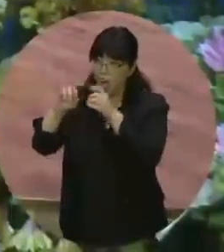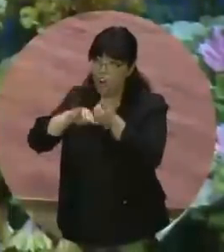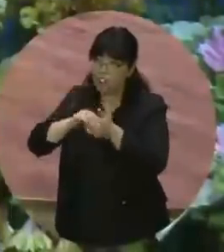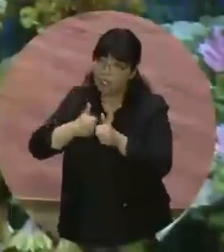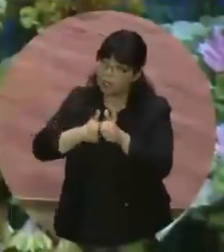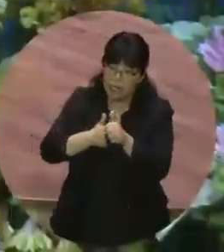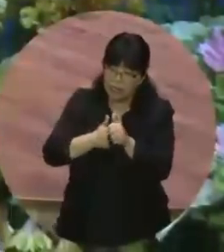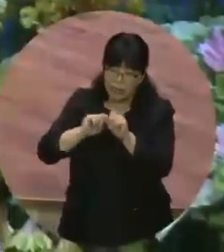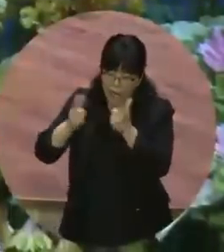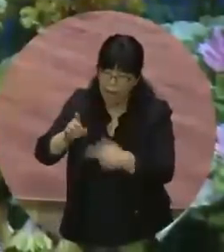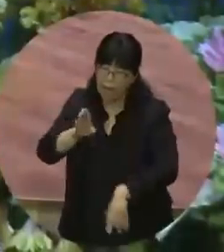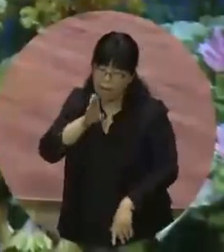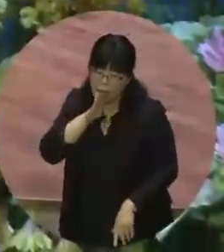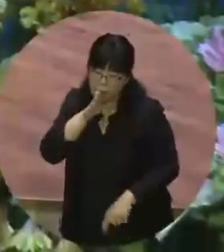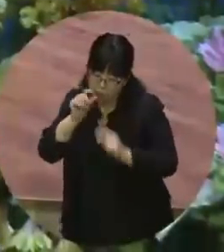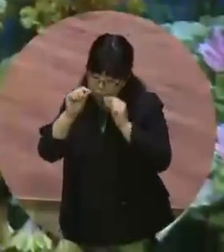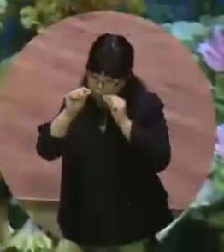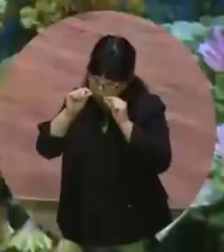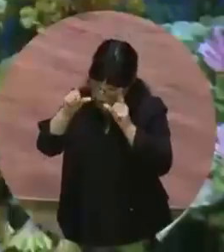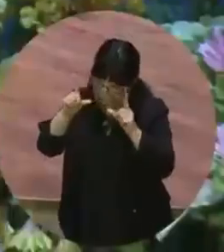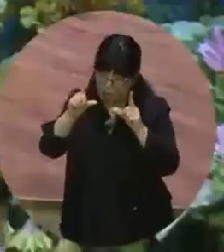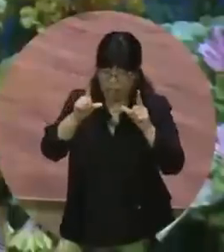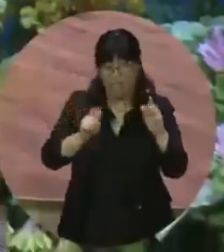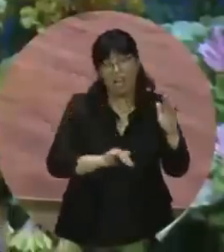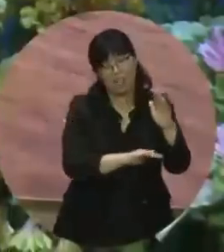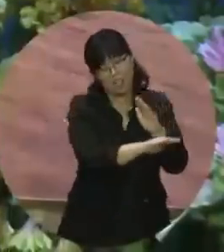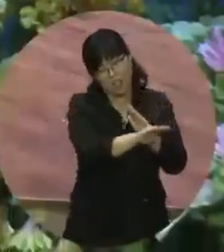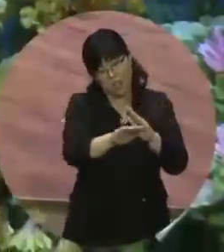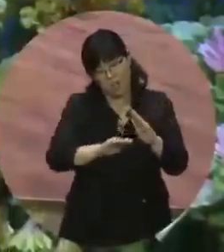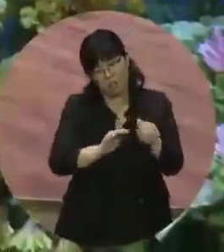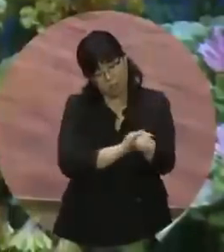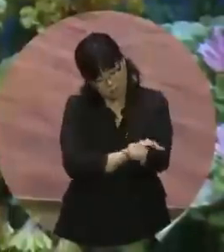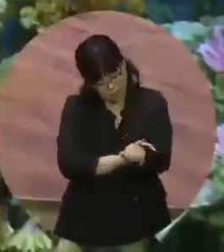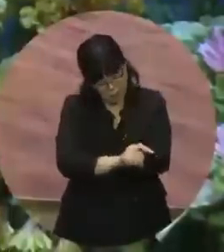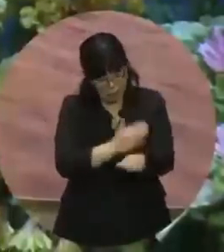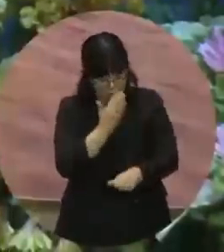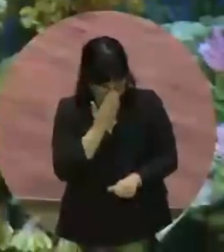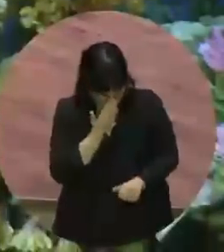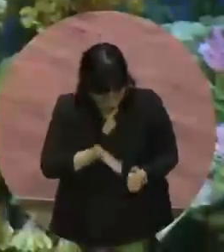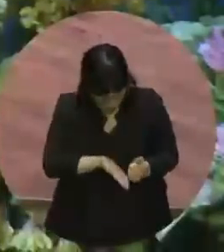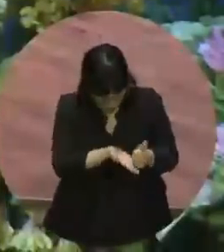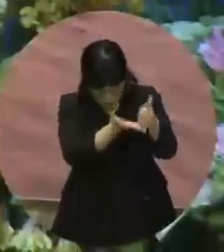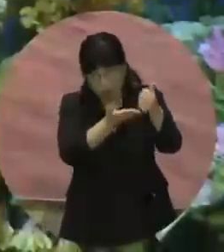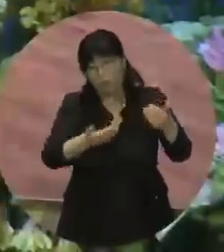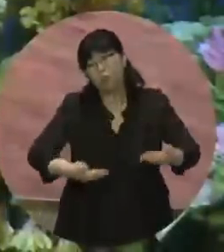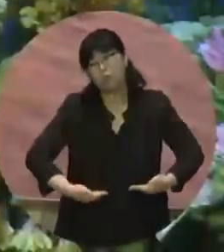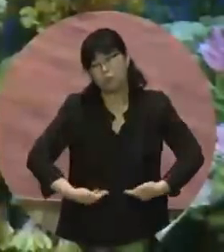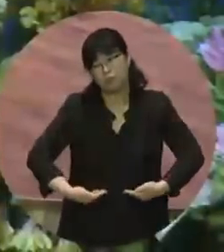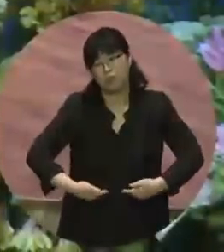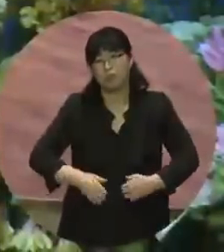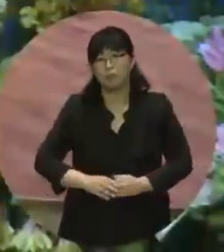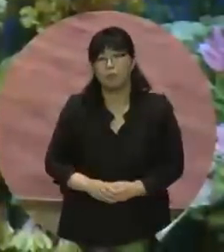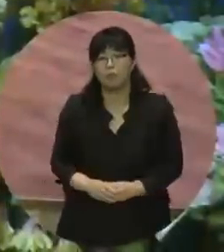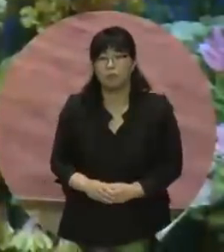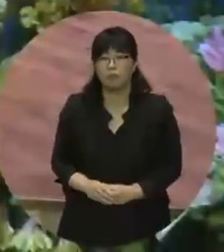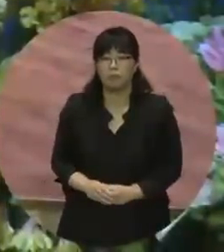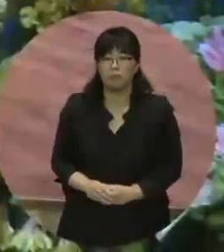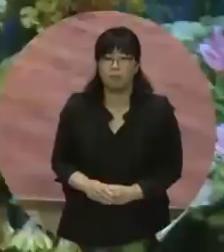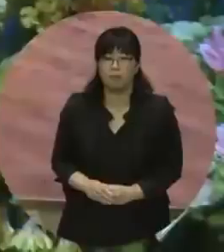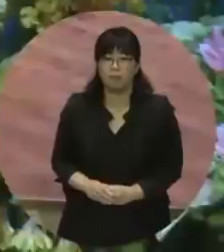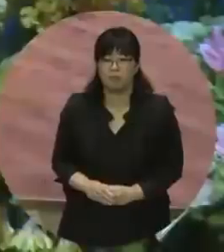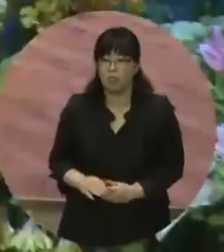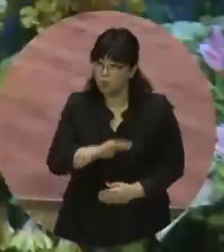가정이 된단 말이에요. 그건 여러분에게 달려서요. 사단이 자꾸 틈을 타니까 그런 거지요. 자꾸 우리는 습관이